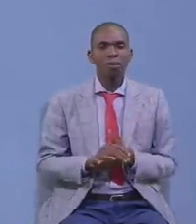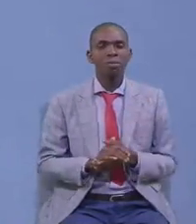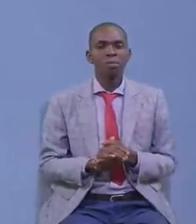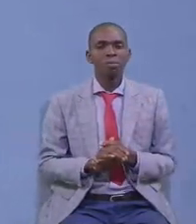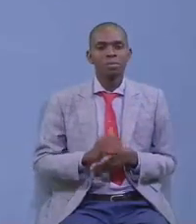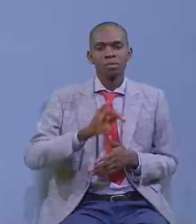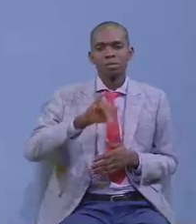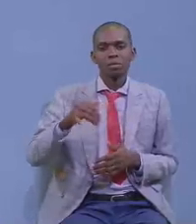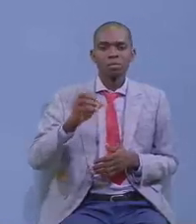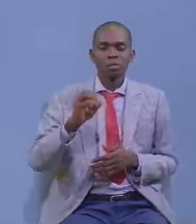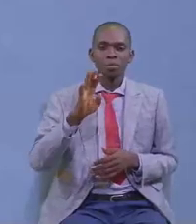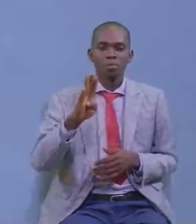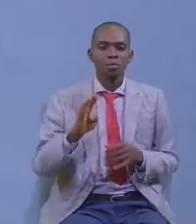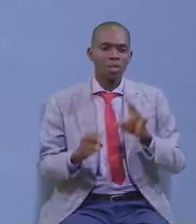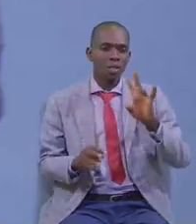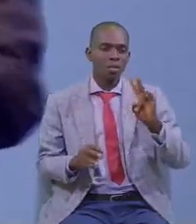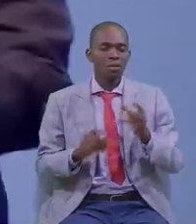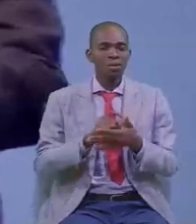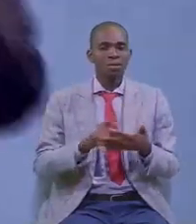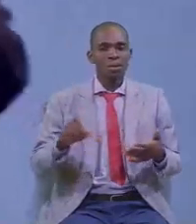verset 9.